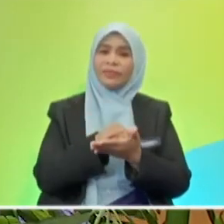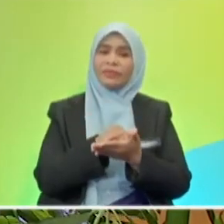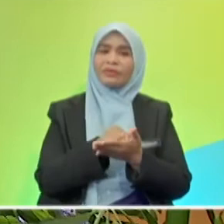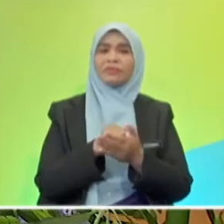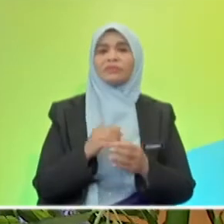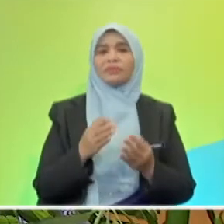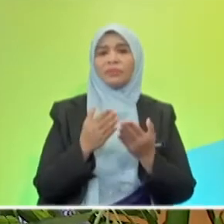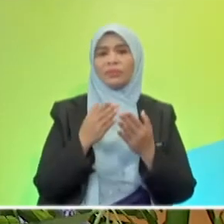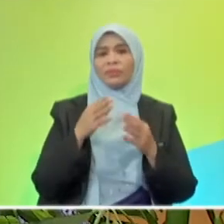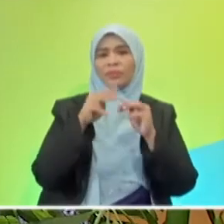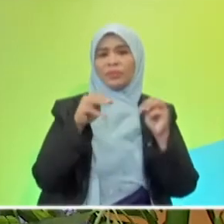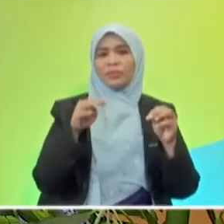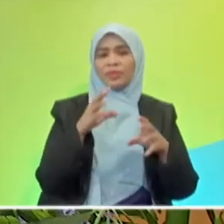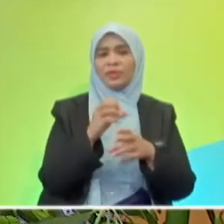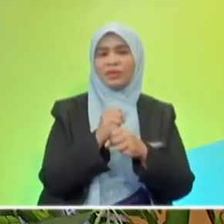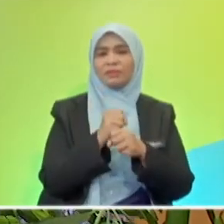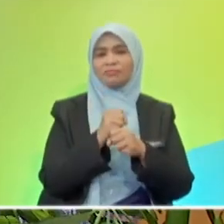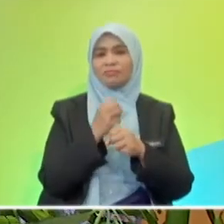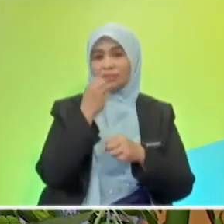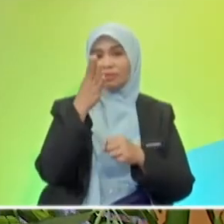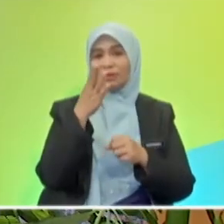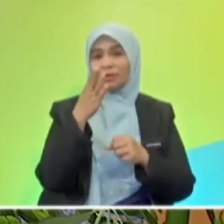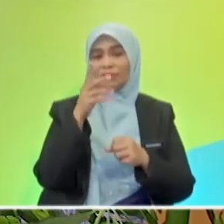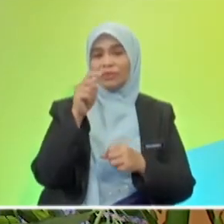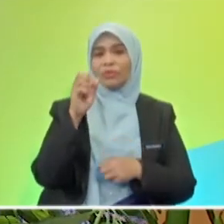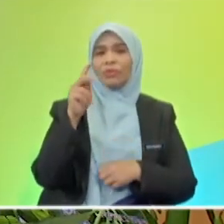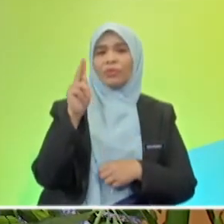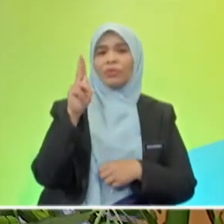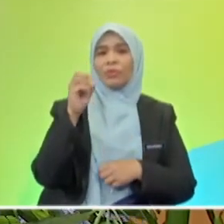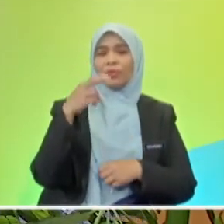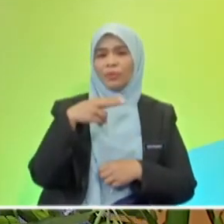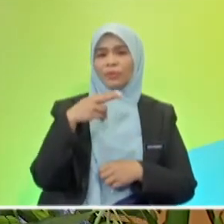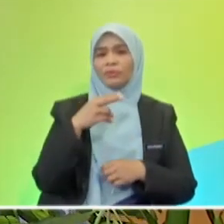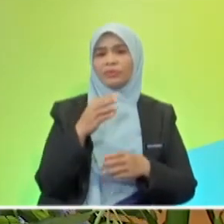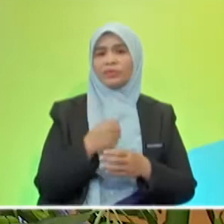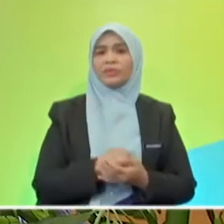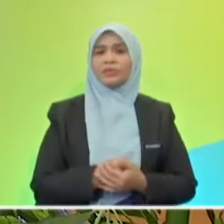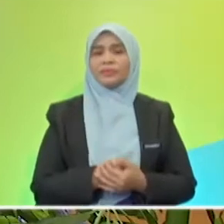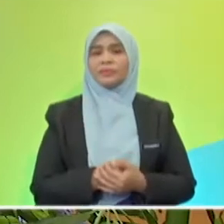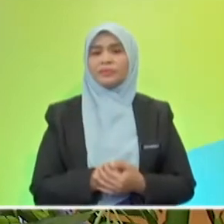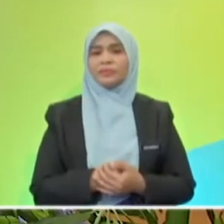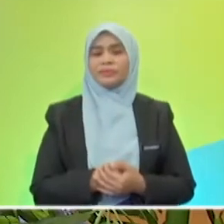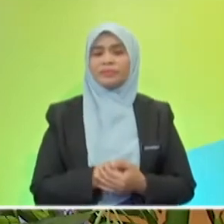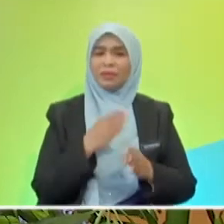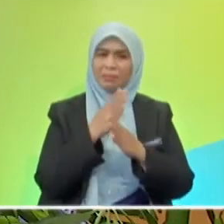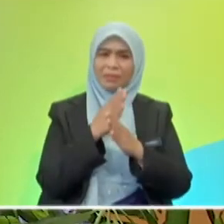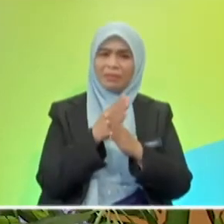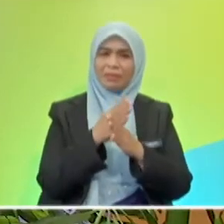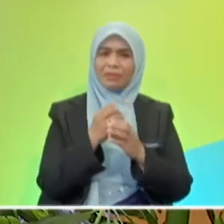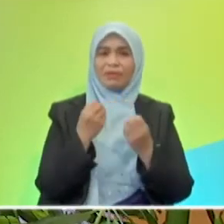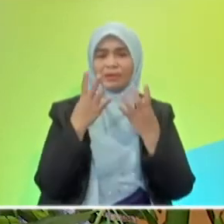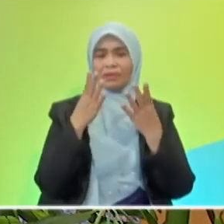atau Koh tokoh yang orang ketimbang amalkan bersikap benar dalam Hai karenanya ramai lagi